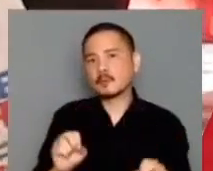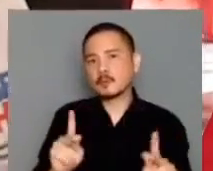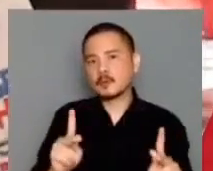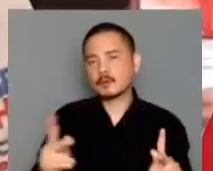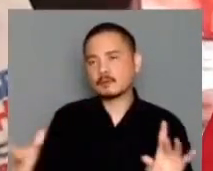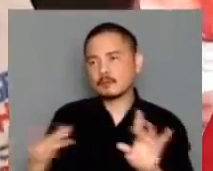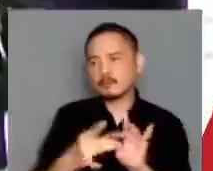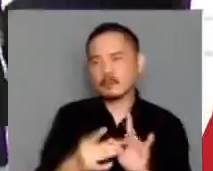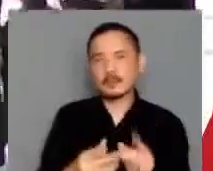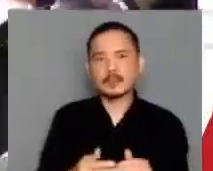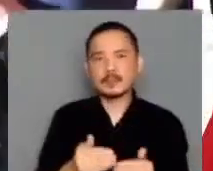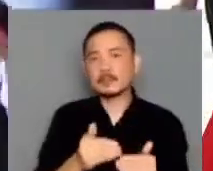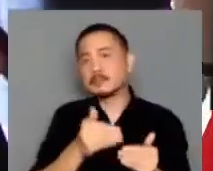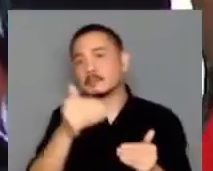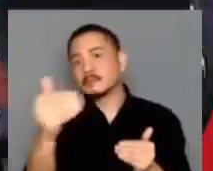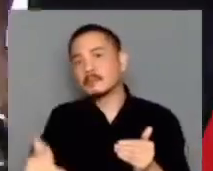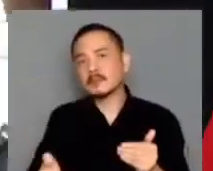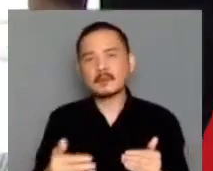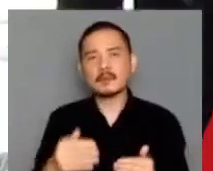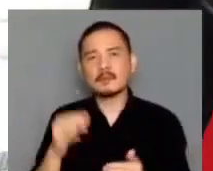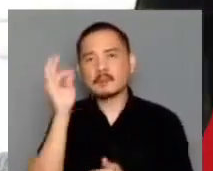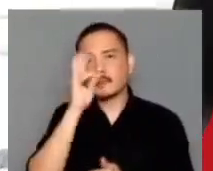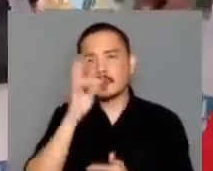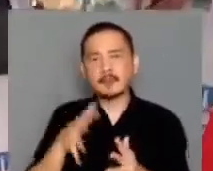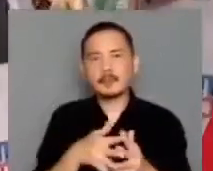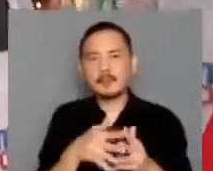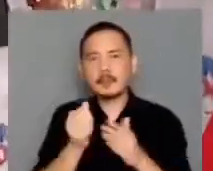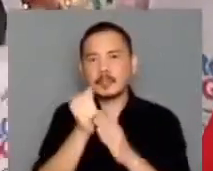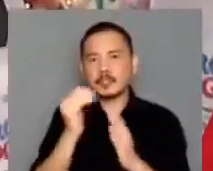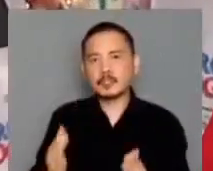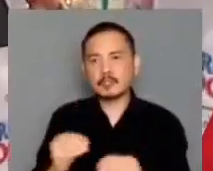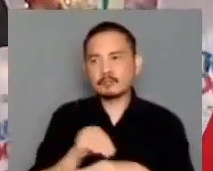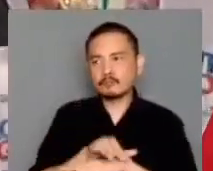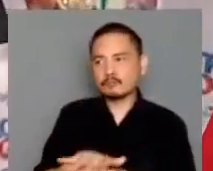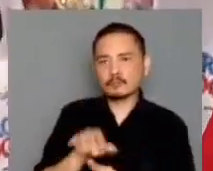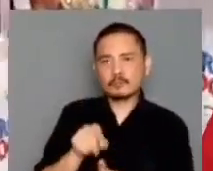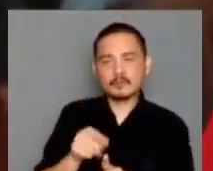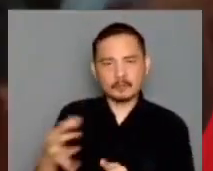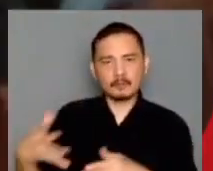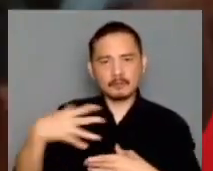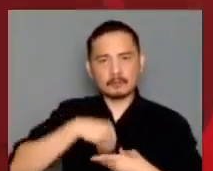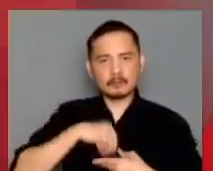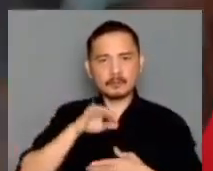na Filipino-American leader at influencer ang kanilang kultura.